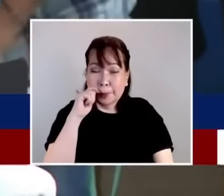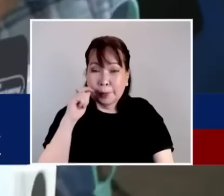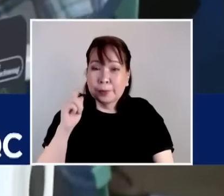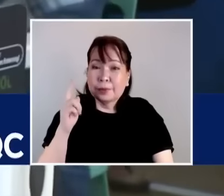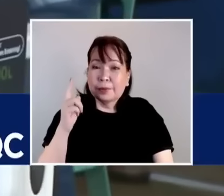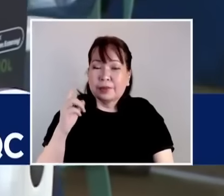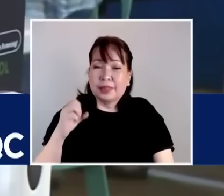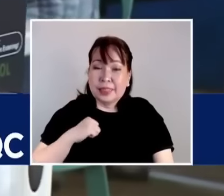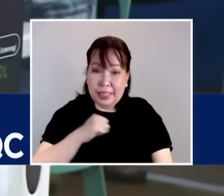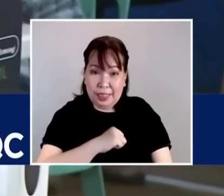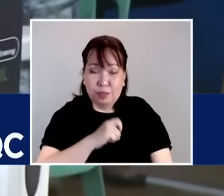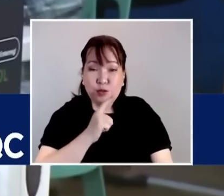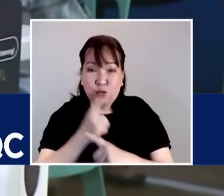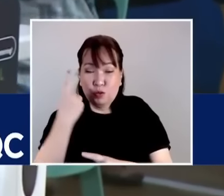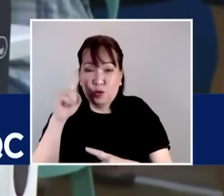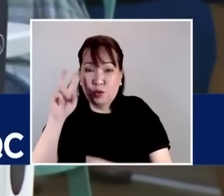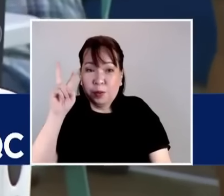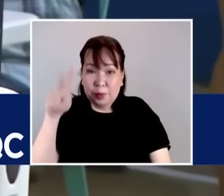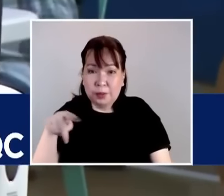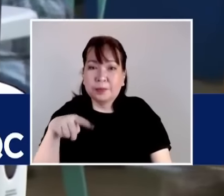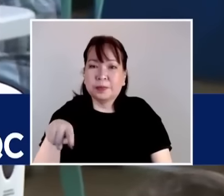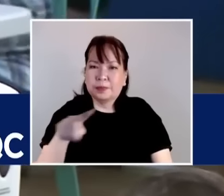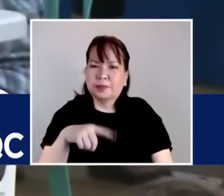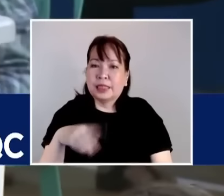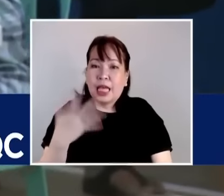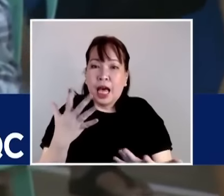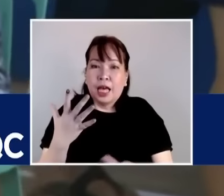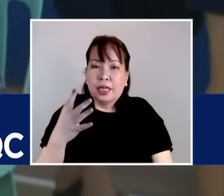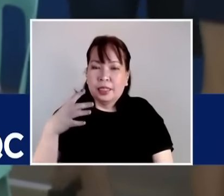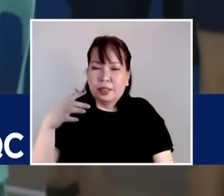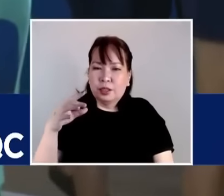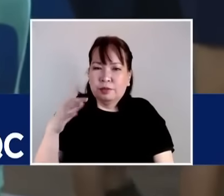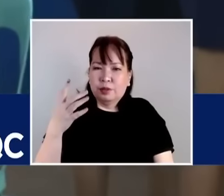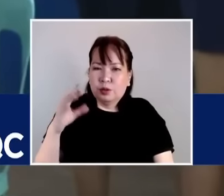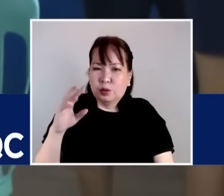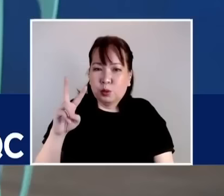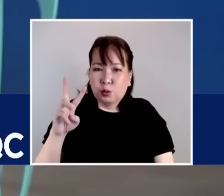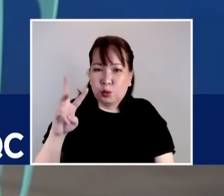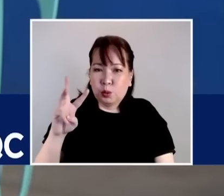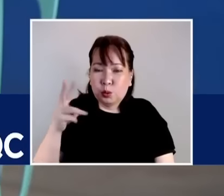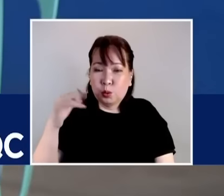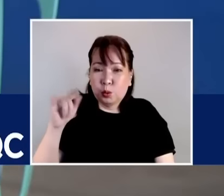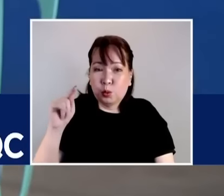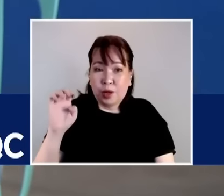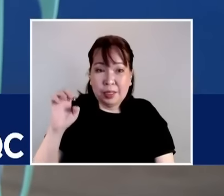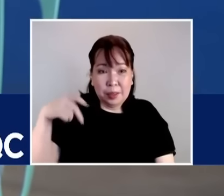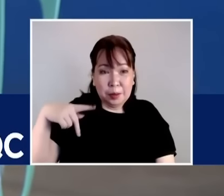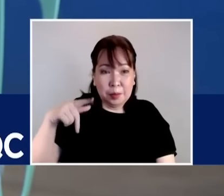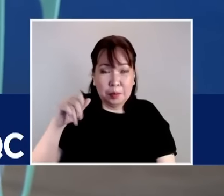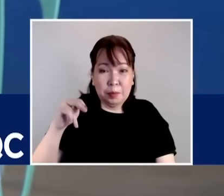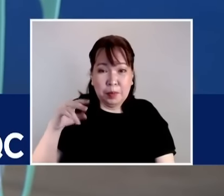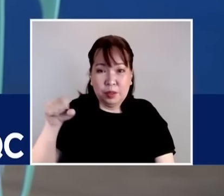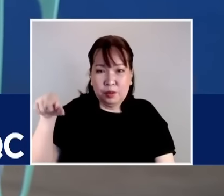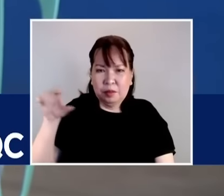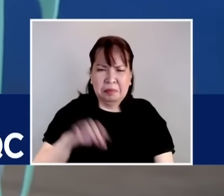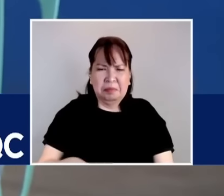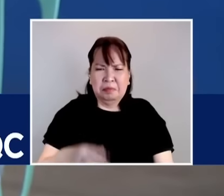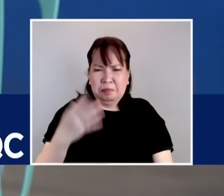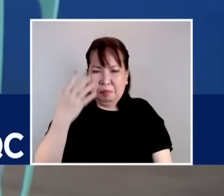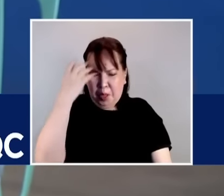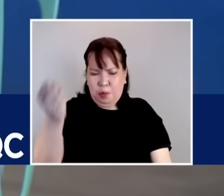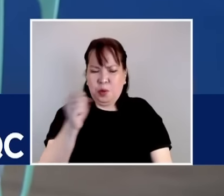Tito Soto sa White Plains Covered Court sa Quezon City pasado alas 10 ng umaga. Walang kodigo at kabisado na anya